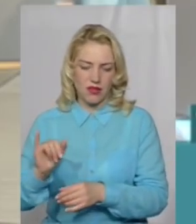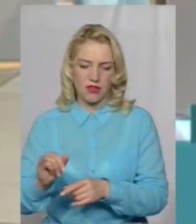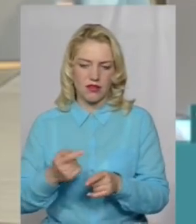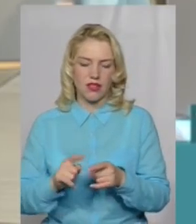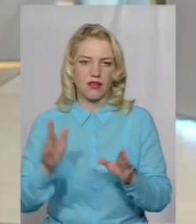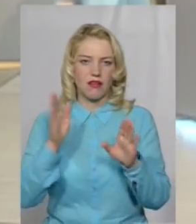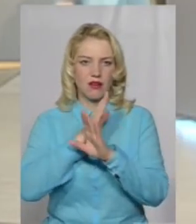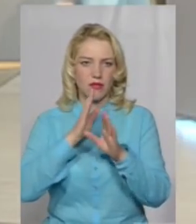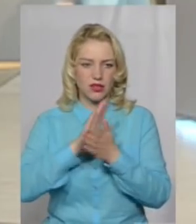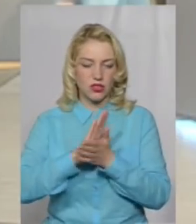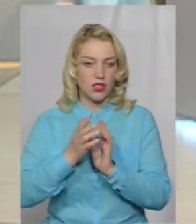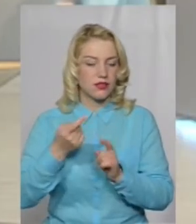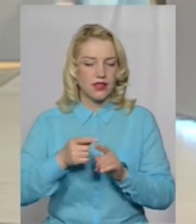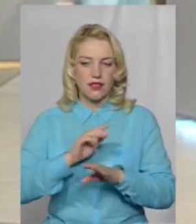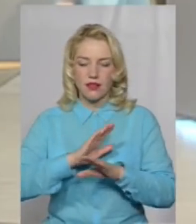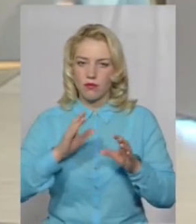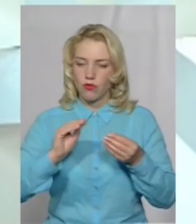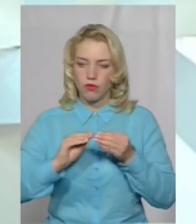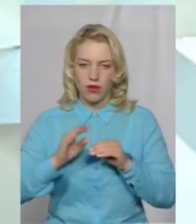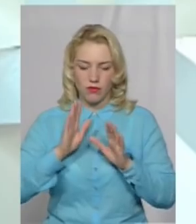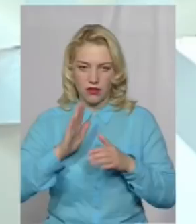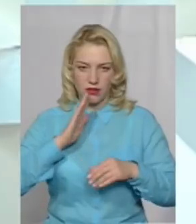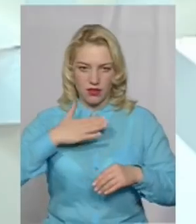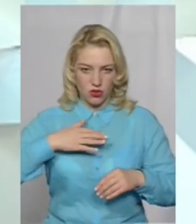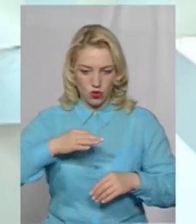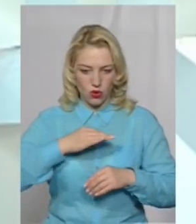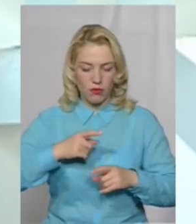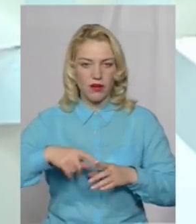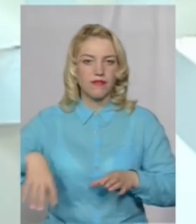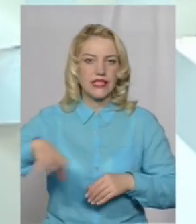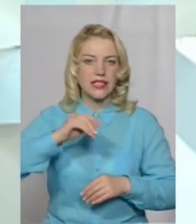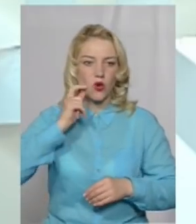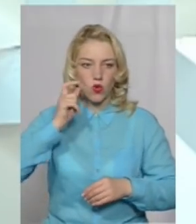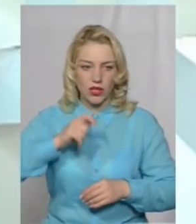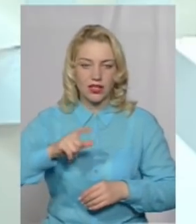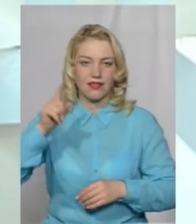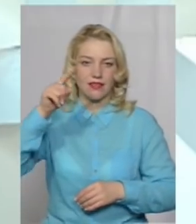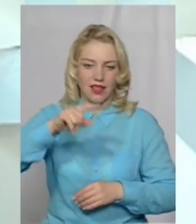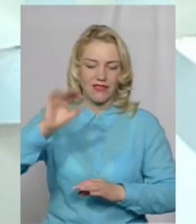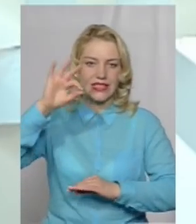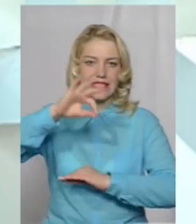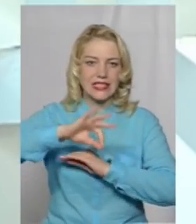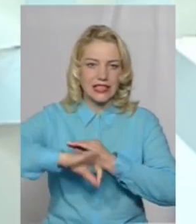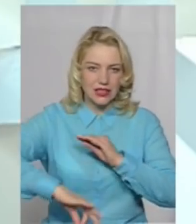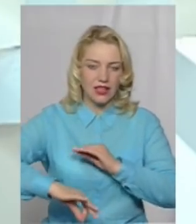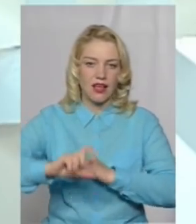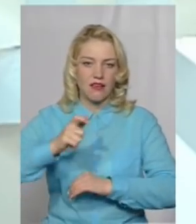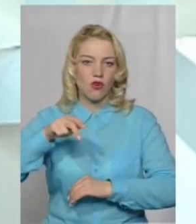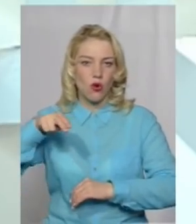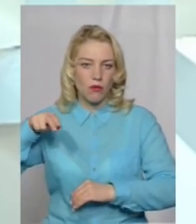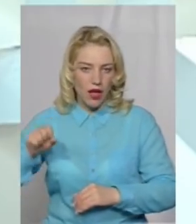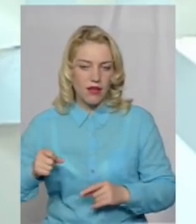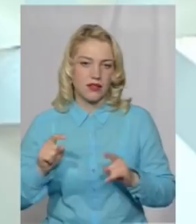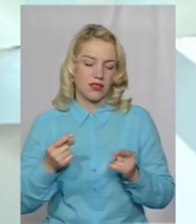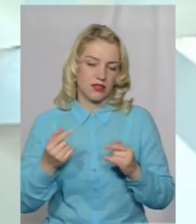області, проблема і всієї України, і навіть наших колег з Східної Європи. І тому сьогодні це